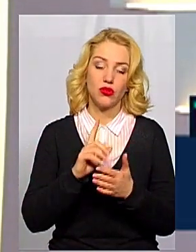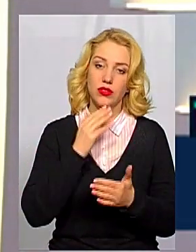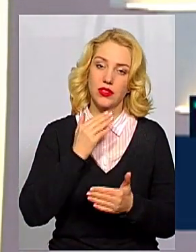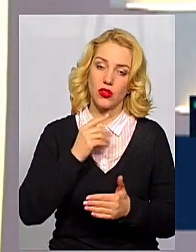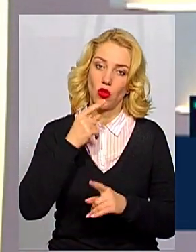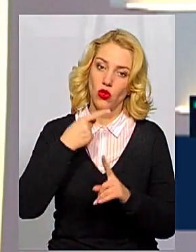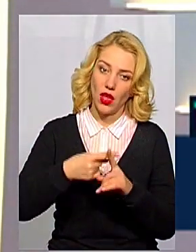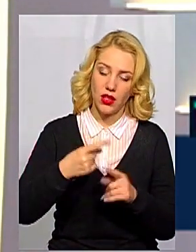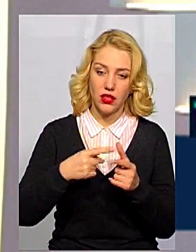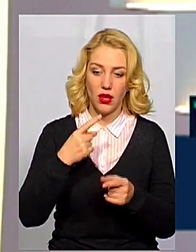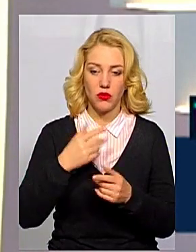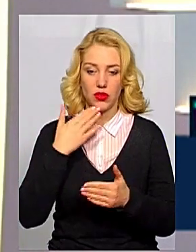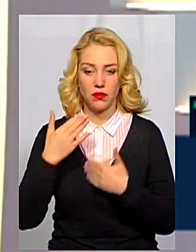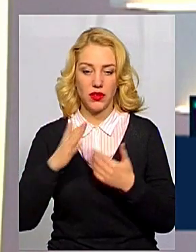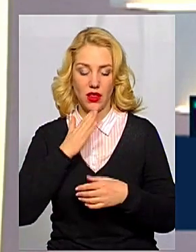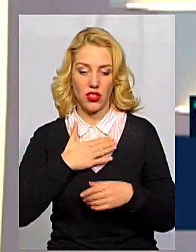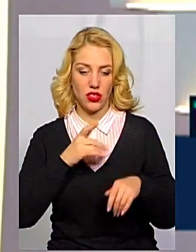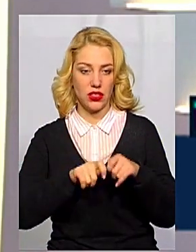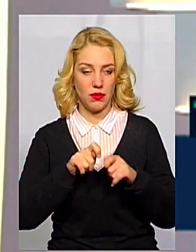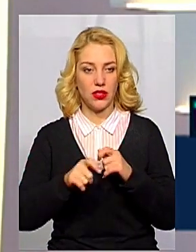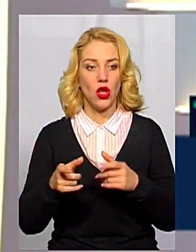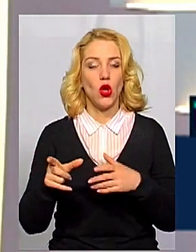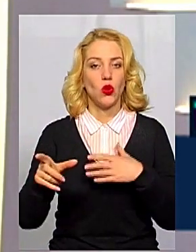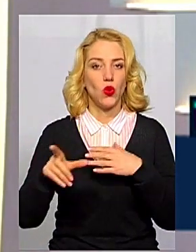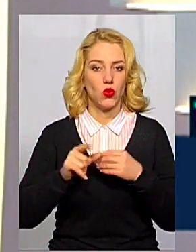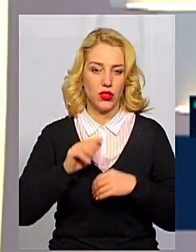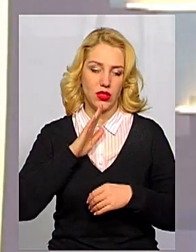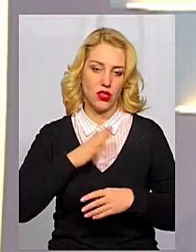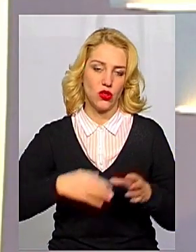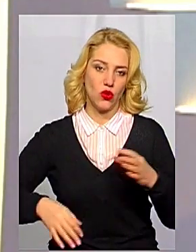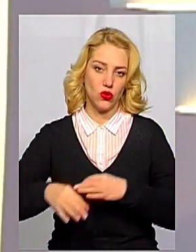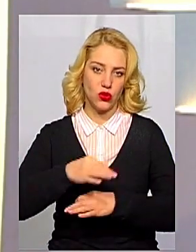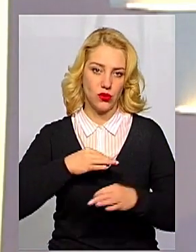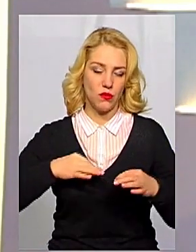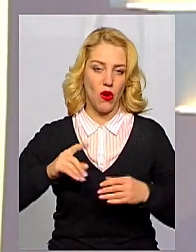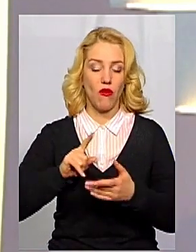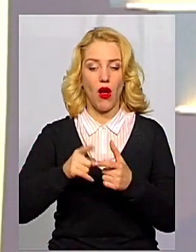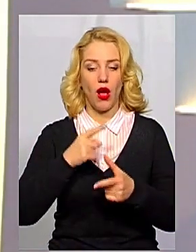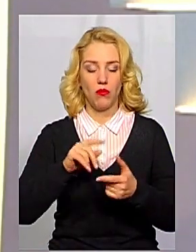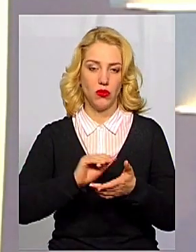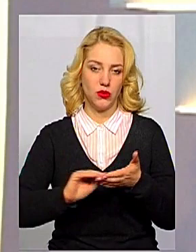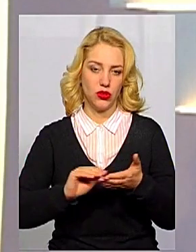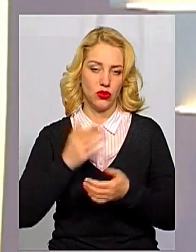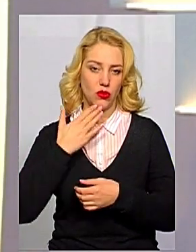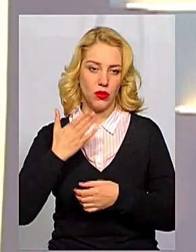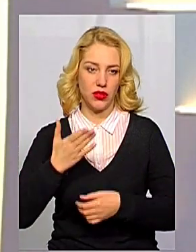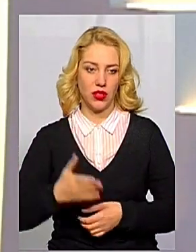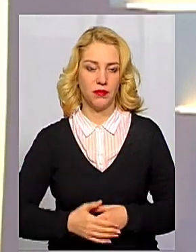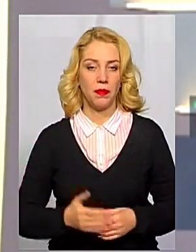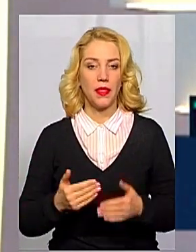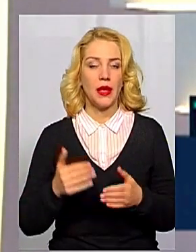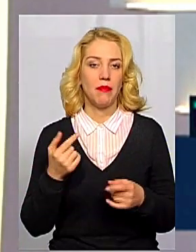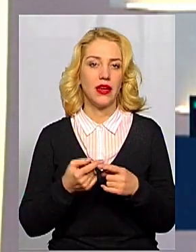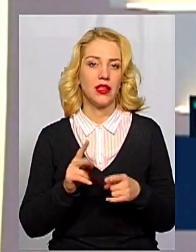запитати у наших експертів, будь ласка, долучайтеся до розмови або телефонуйте, або пишіть коментарі під прямою трансляцією у мережі Facebook. Перед